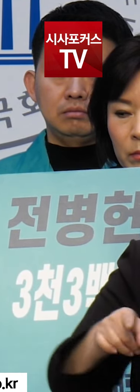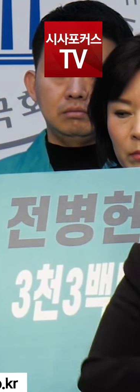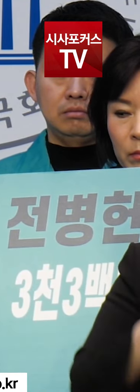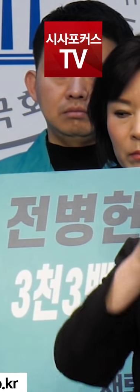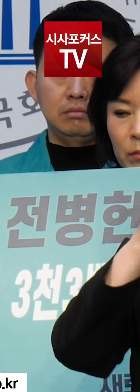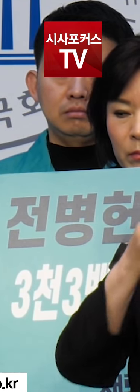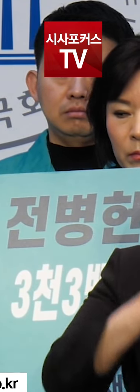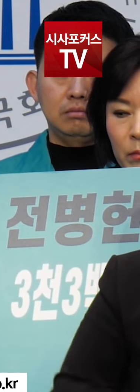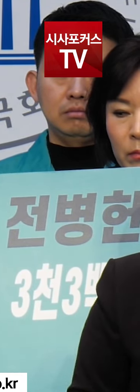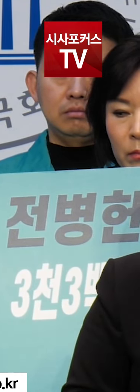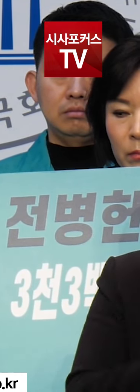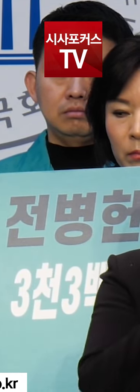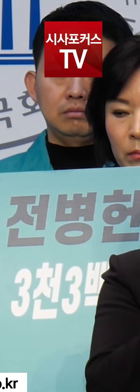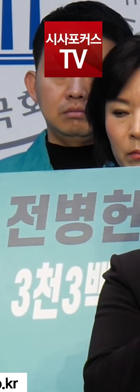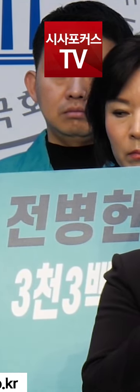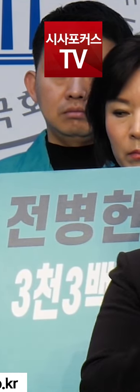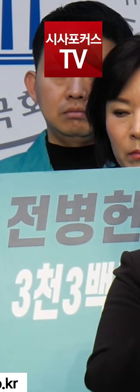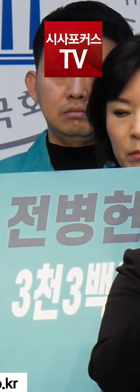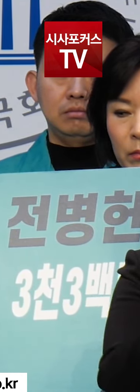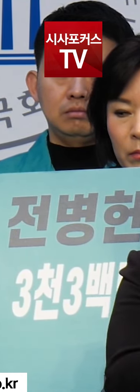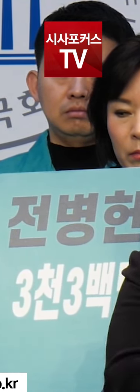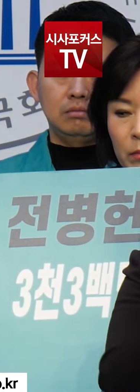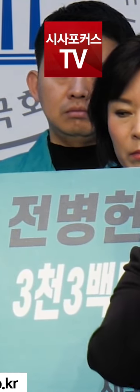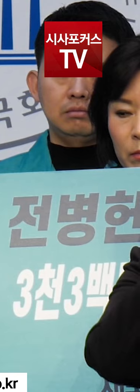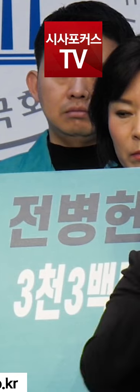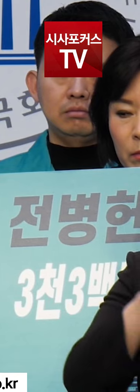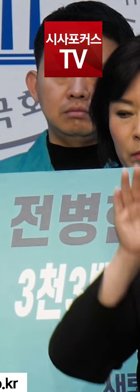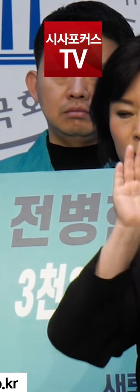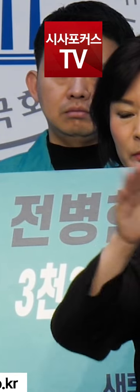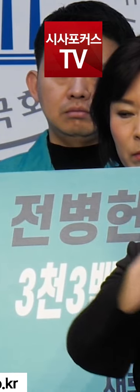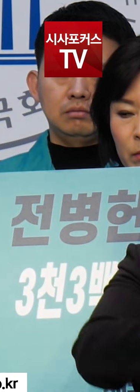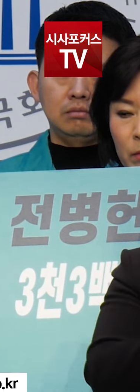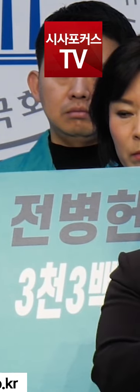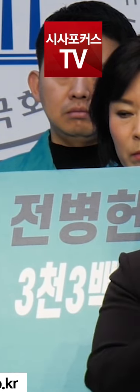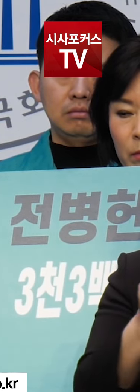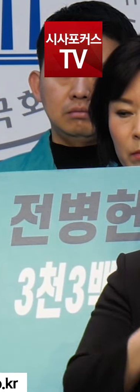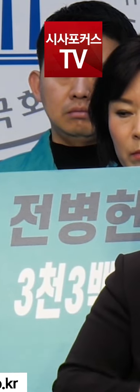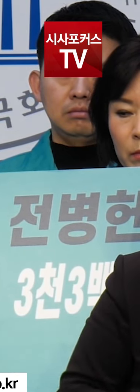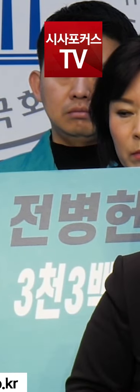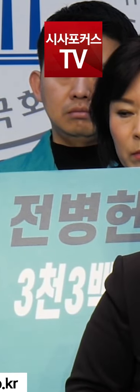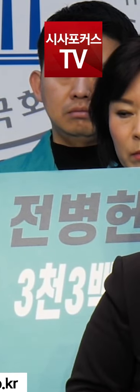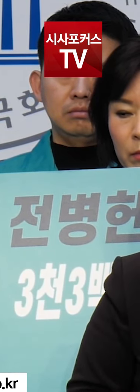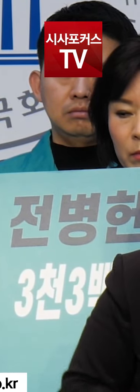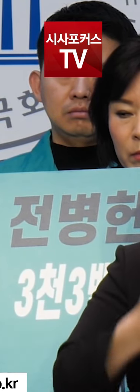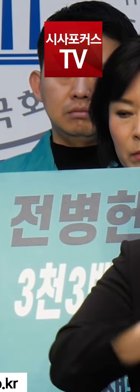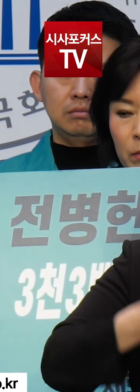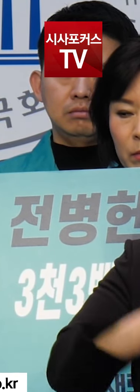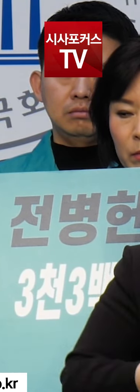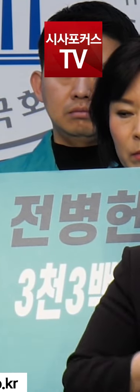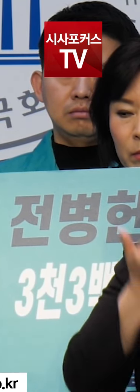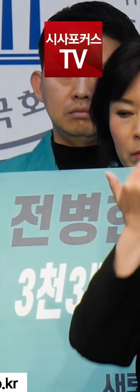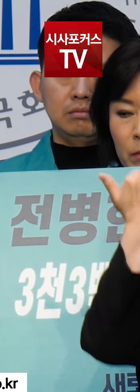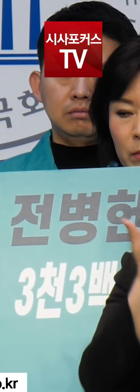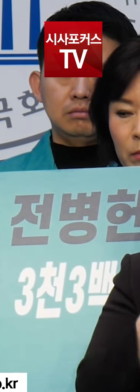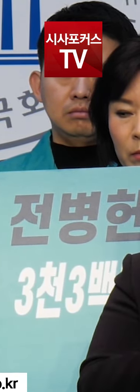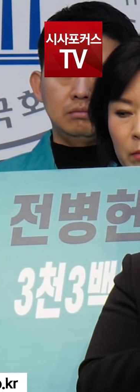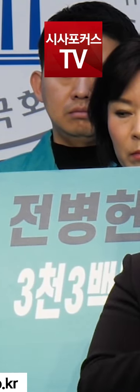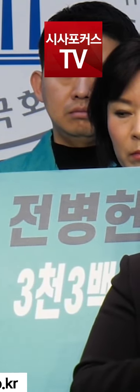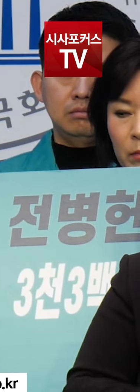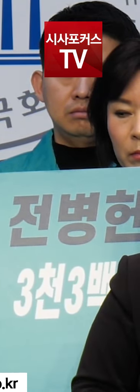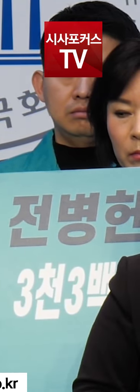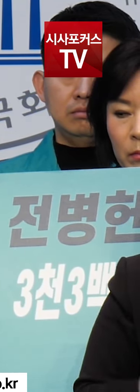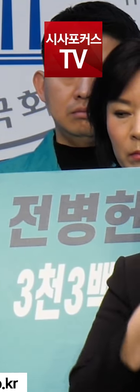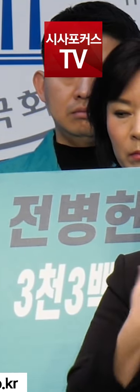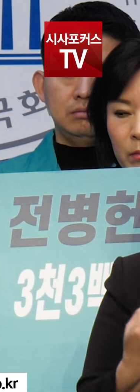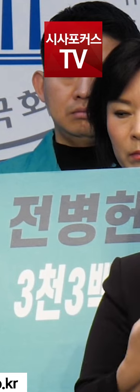새로운 진짜 민주당의 새로운 미래를 만들어 갑시다. 절대로 꺾이지 맙시다. 저